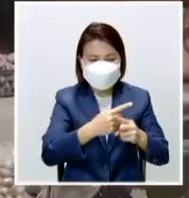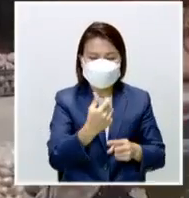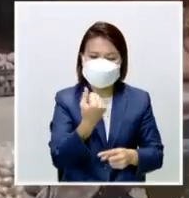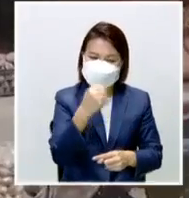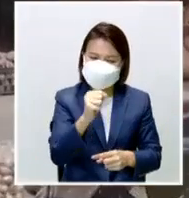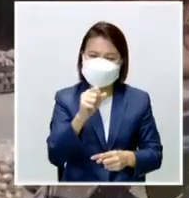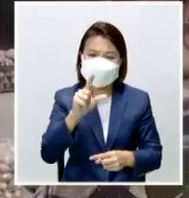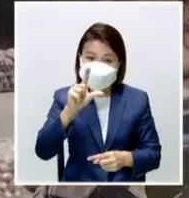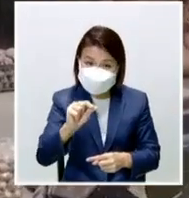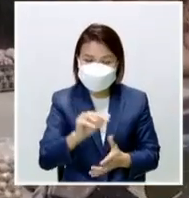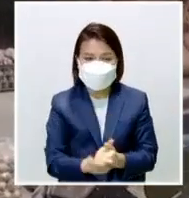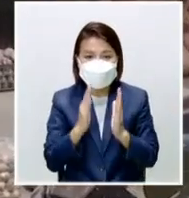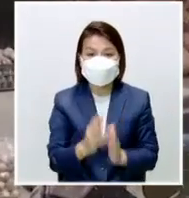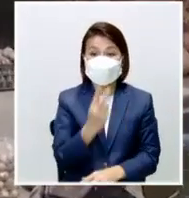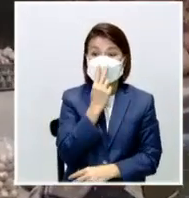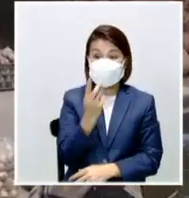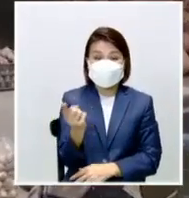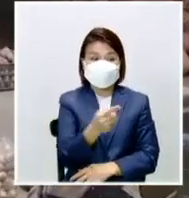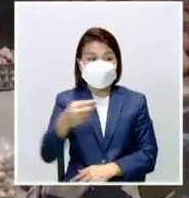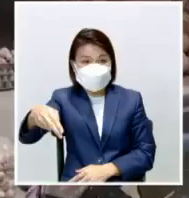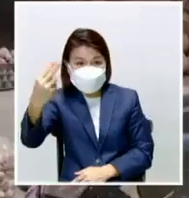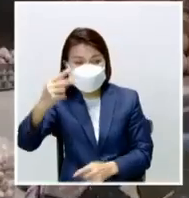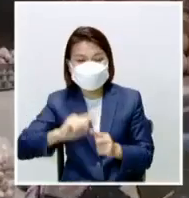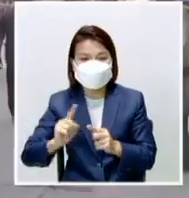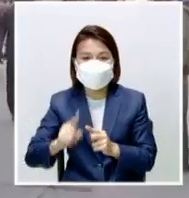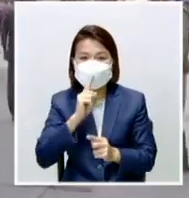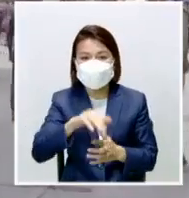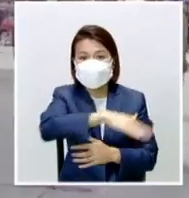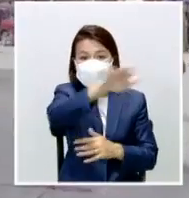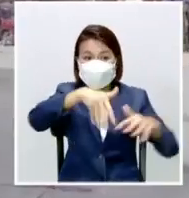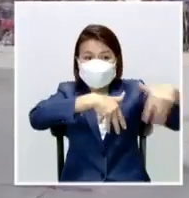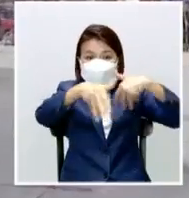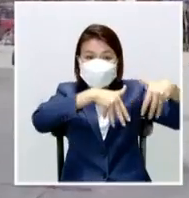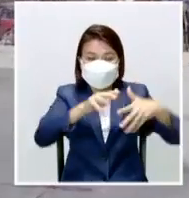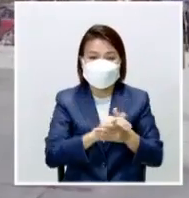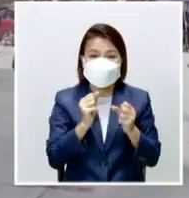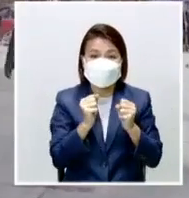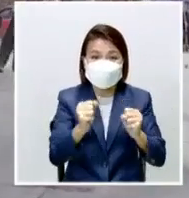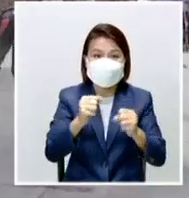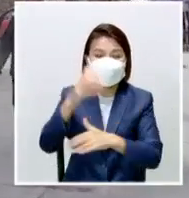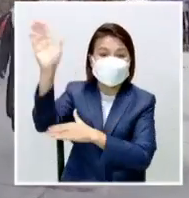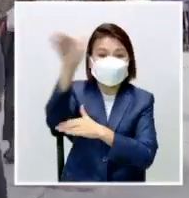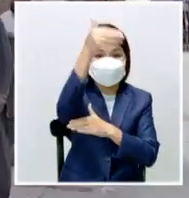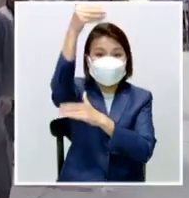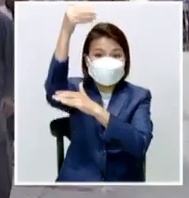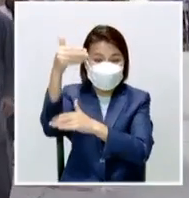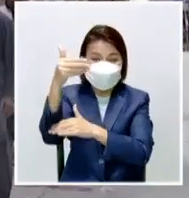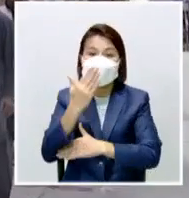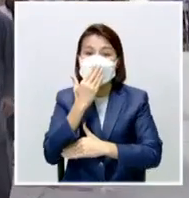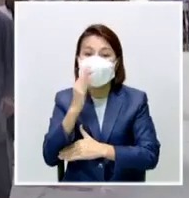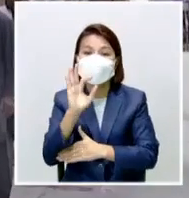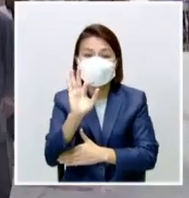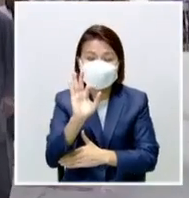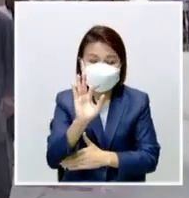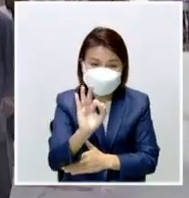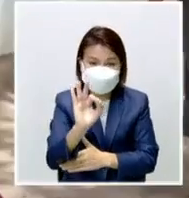นค่ะคนที่เห็นเหตุการณ์เล่าว่าเกิดเหตุรุนแรงขึ้นเมื่อมีประชาชนกลุ่มหนึ่งพยายามจะติดธงชาติอัฟกานิสถานที่บริเวณจัตุรั